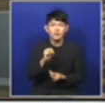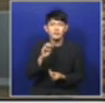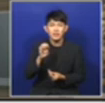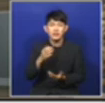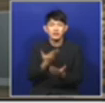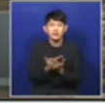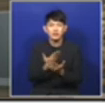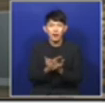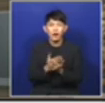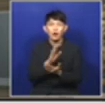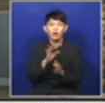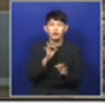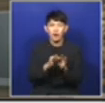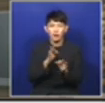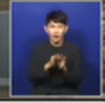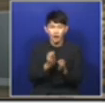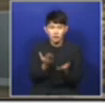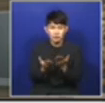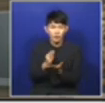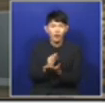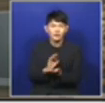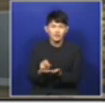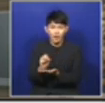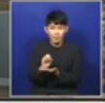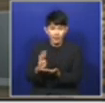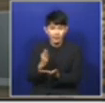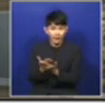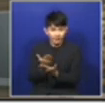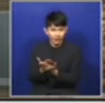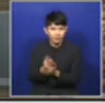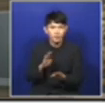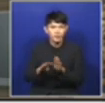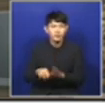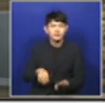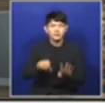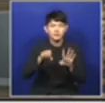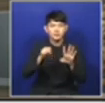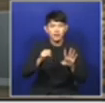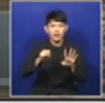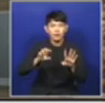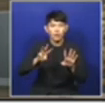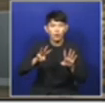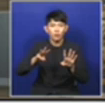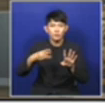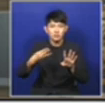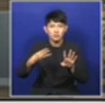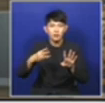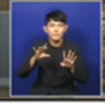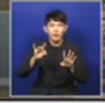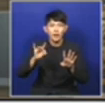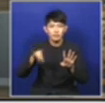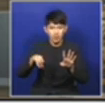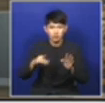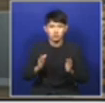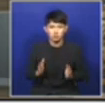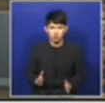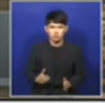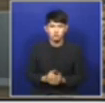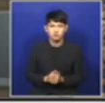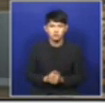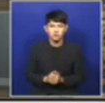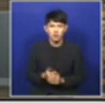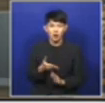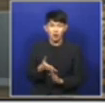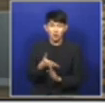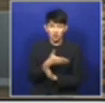าคารและสถาบันการเงินเพียง 468,000 รายก่อนสถานการณ์โควิดส